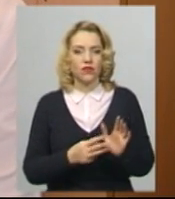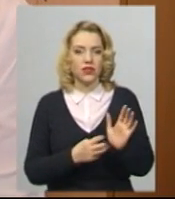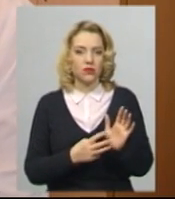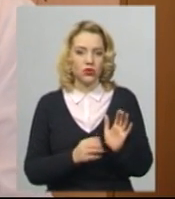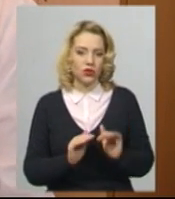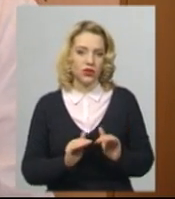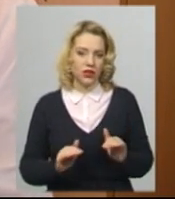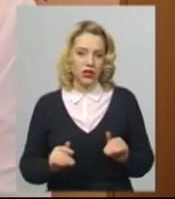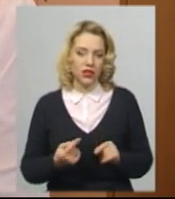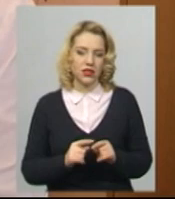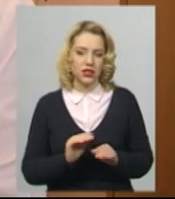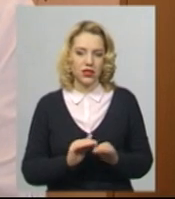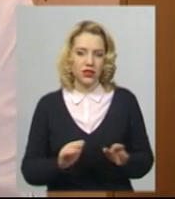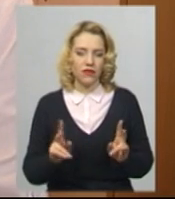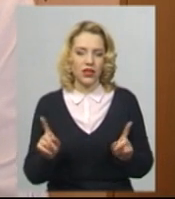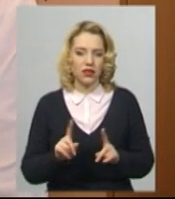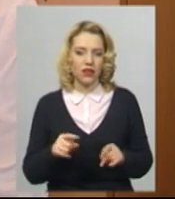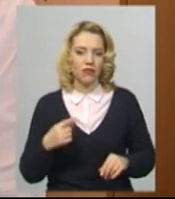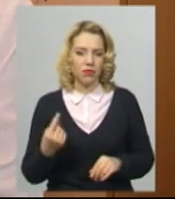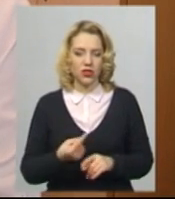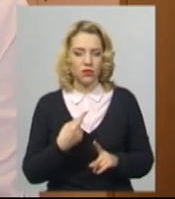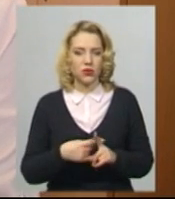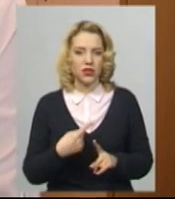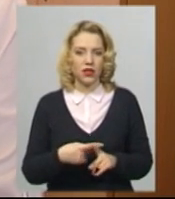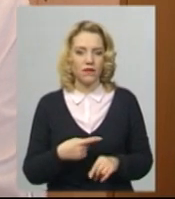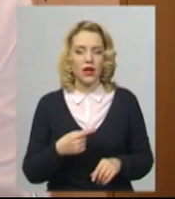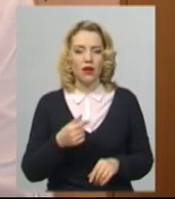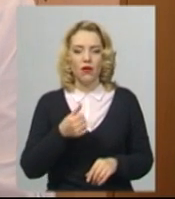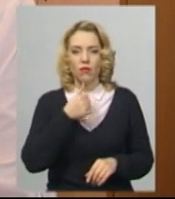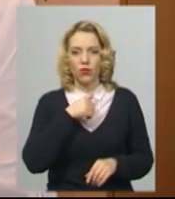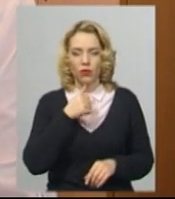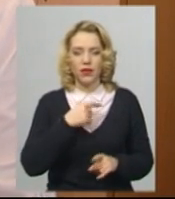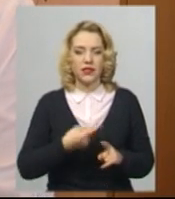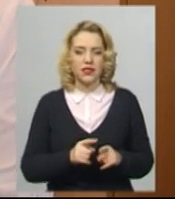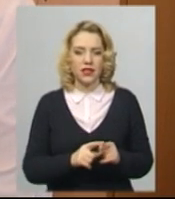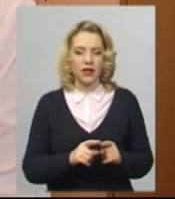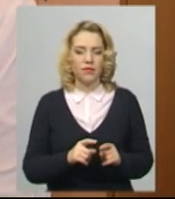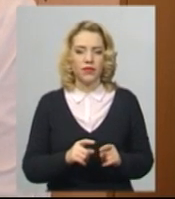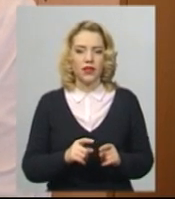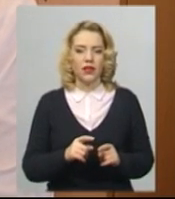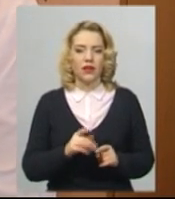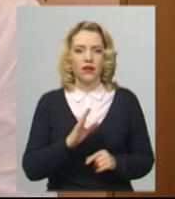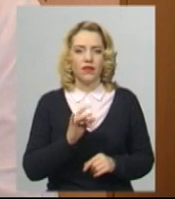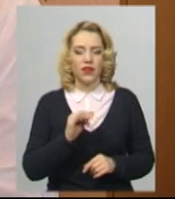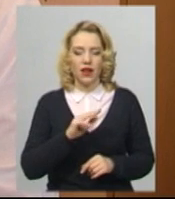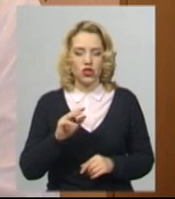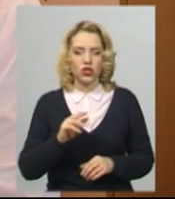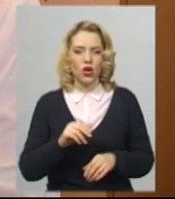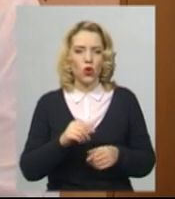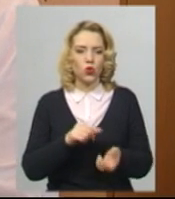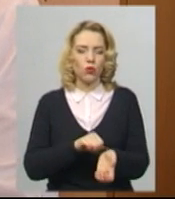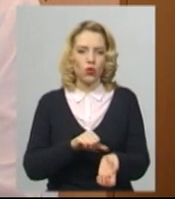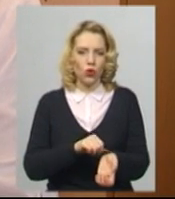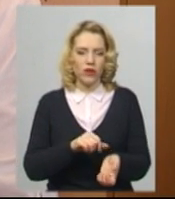дітей – це діти, в яких вперше позитивна проба – це віраж туберкулінової проби. І саме ці